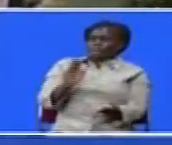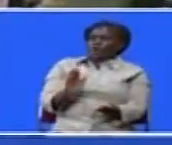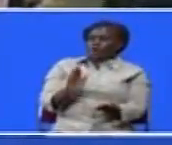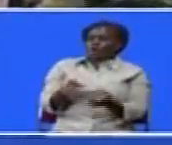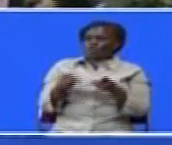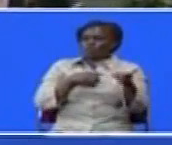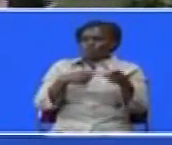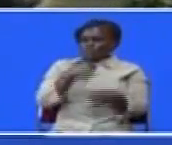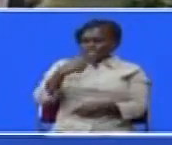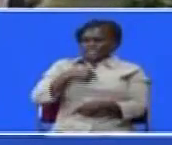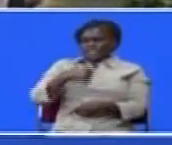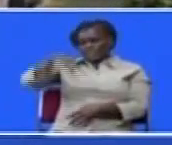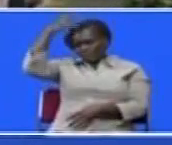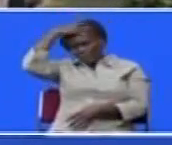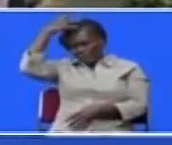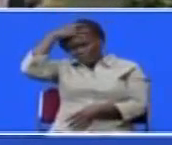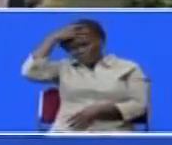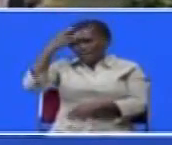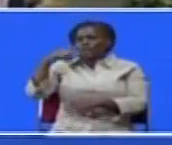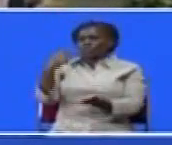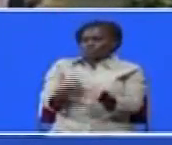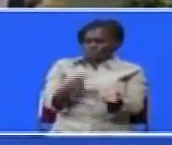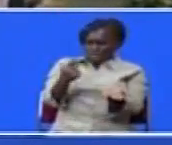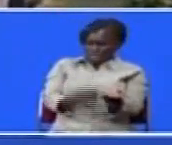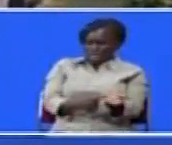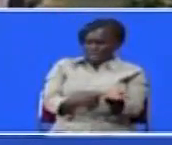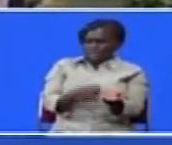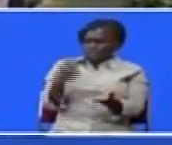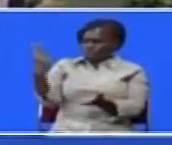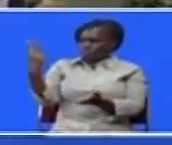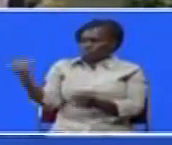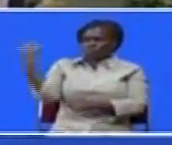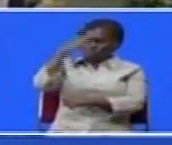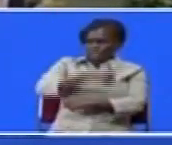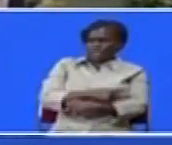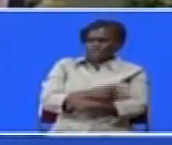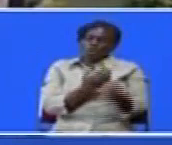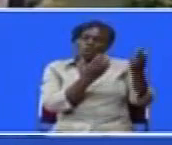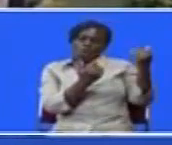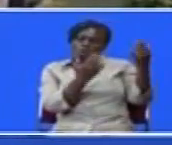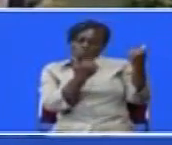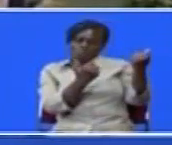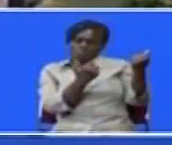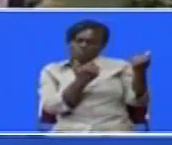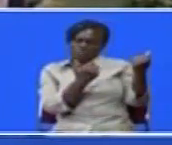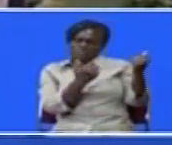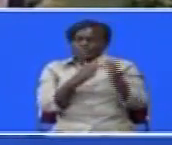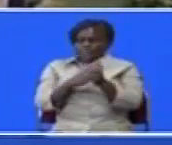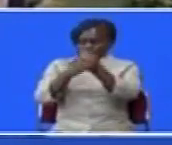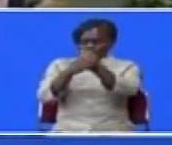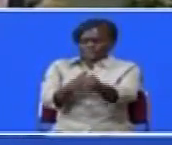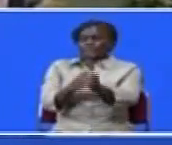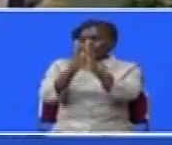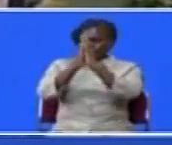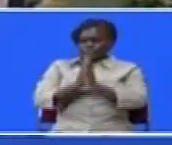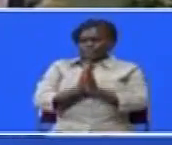na ziara ya papa katika taifa la Uganda, ziara ambayo itakuwa ya siku mbili ambapo anatarajiwa pia kuongoza